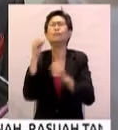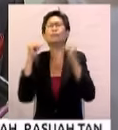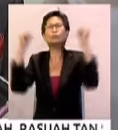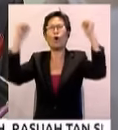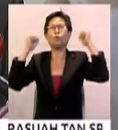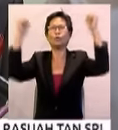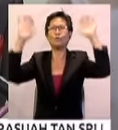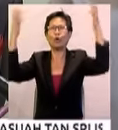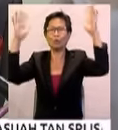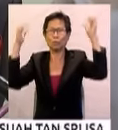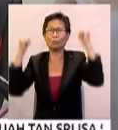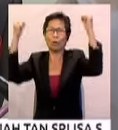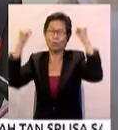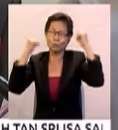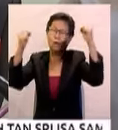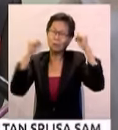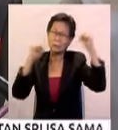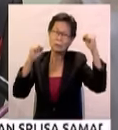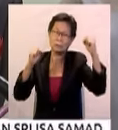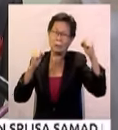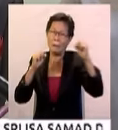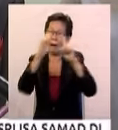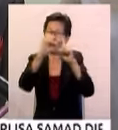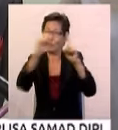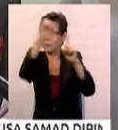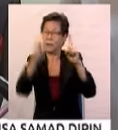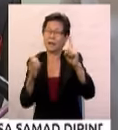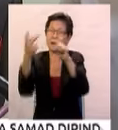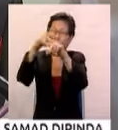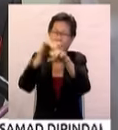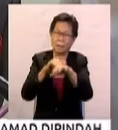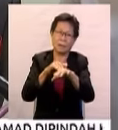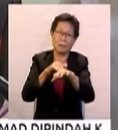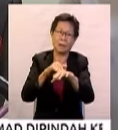untuk sorakan yang orang kata padu kepada pasukan